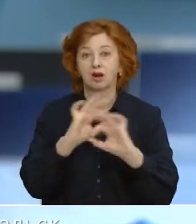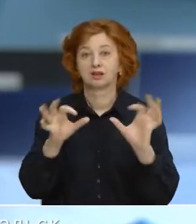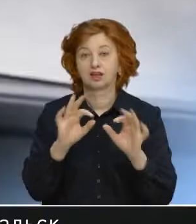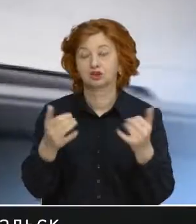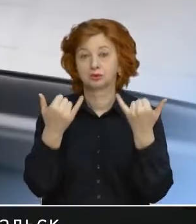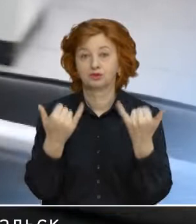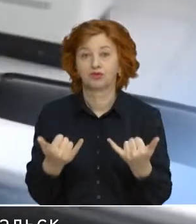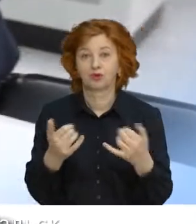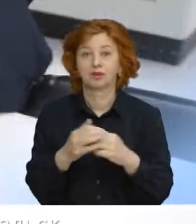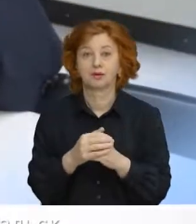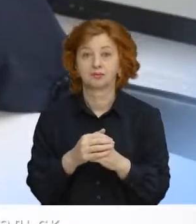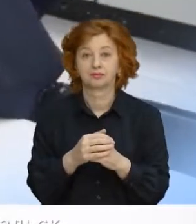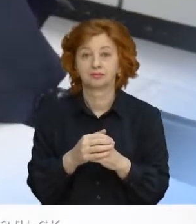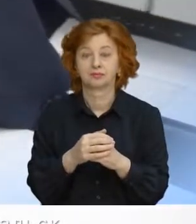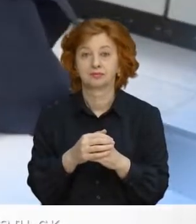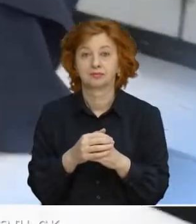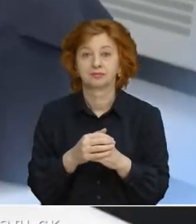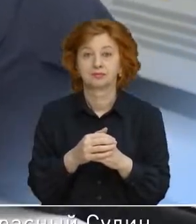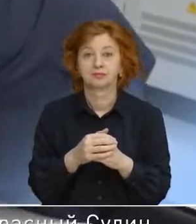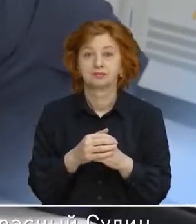сюжете. Сора на связь, БПУ.